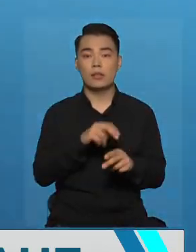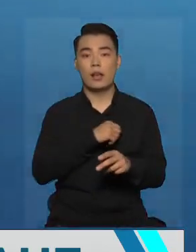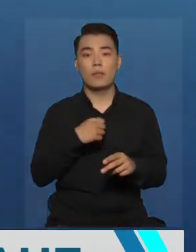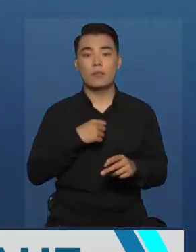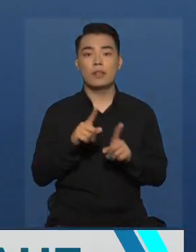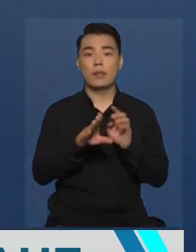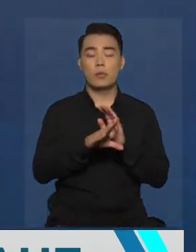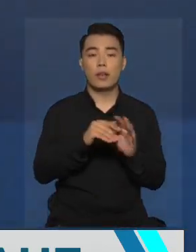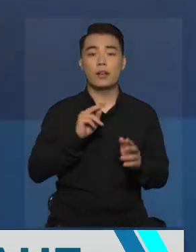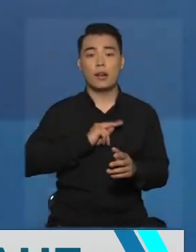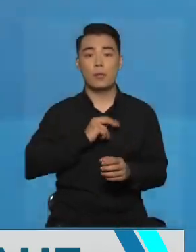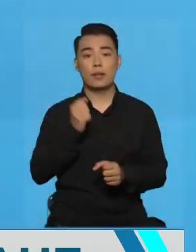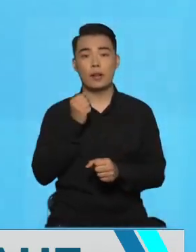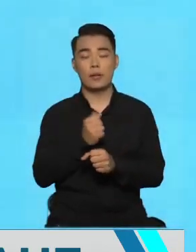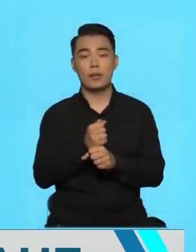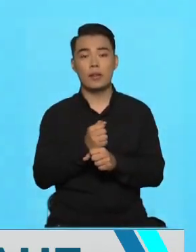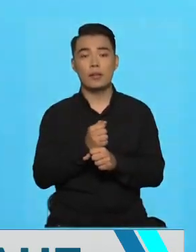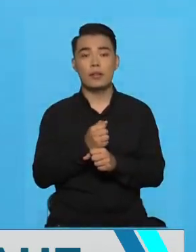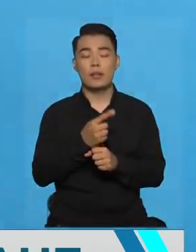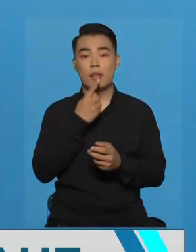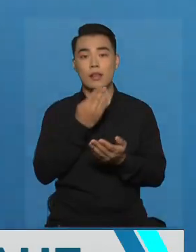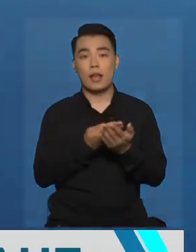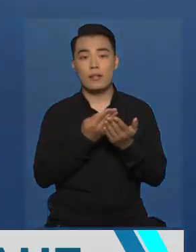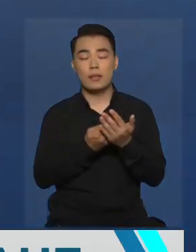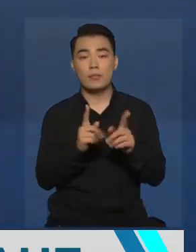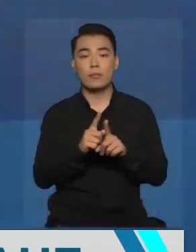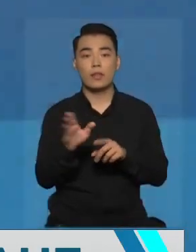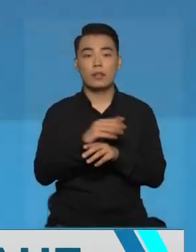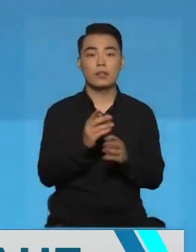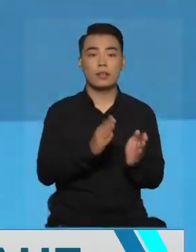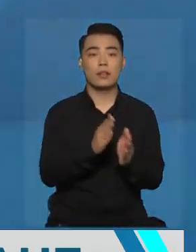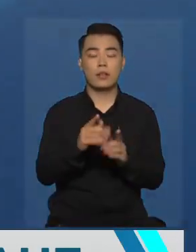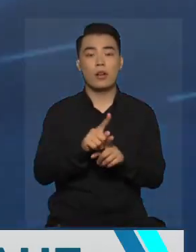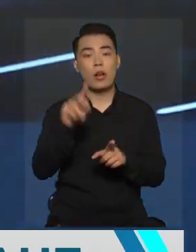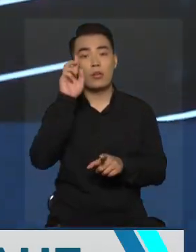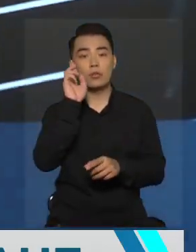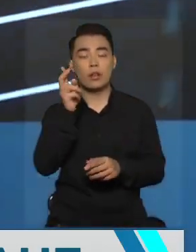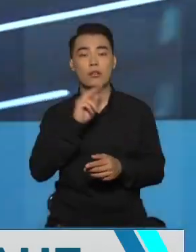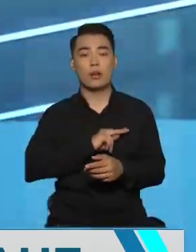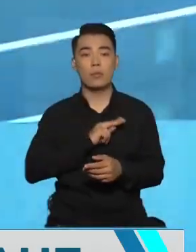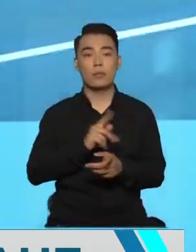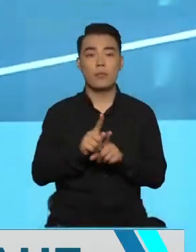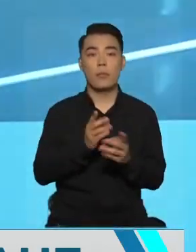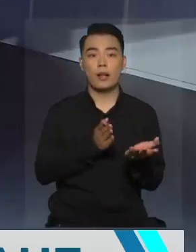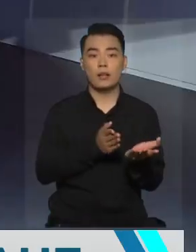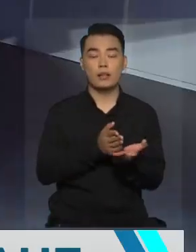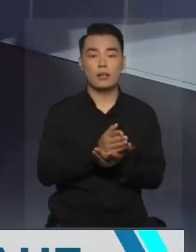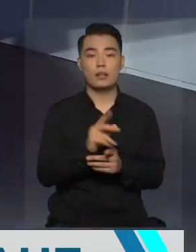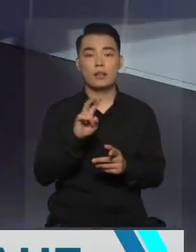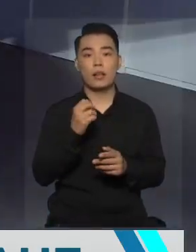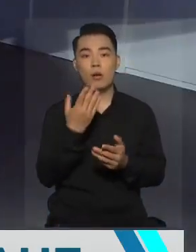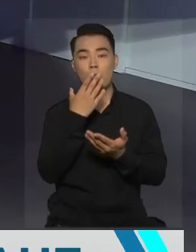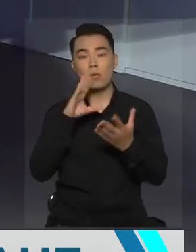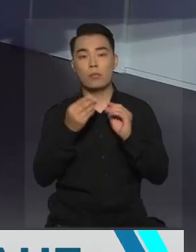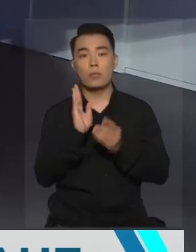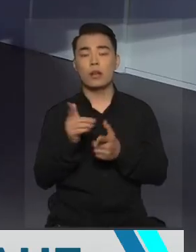депутатов представлять интересы вместо народа, задавать вопросы правительству. И у правительства, у членов кабинета должна